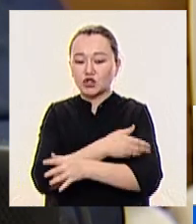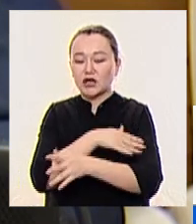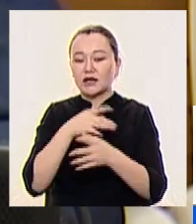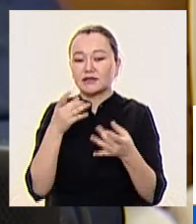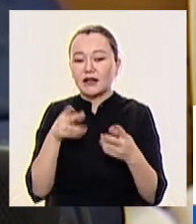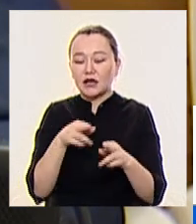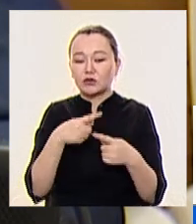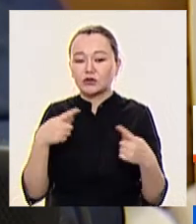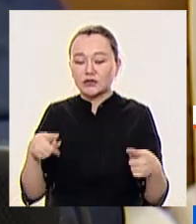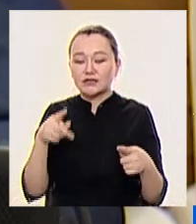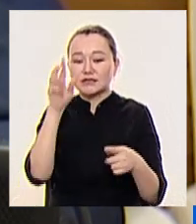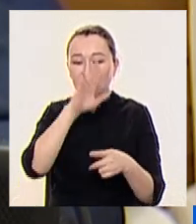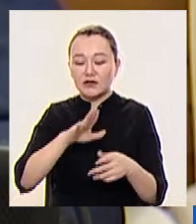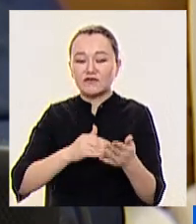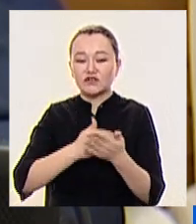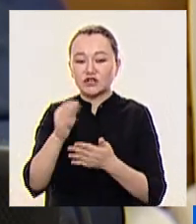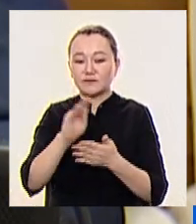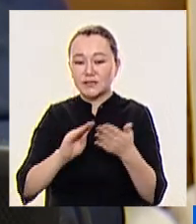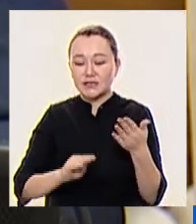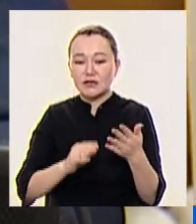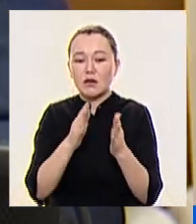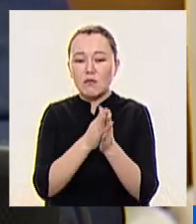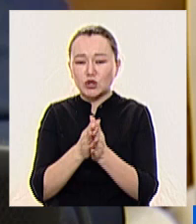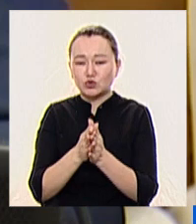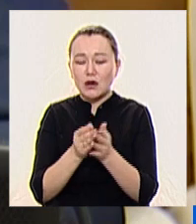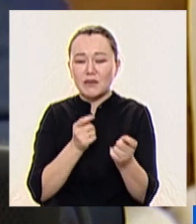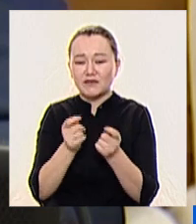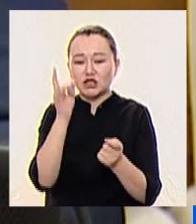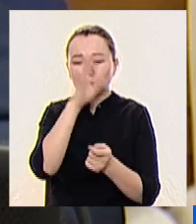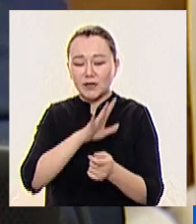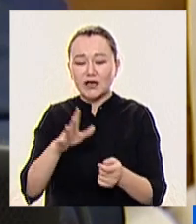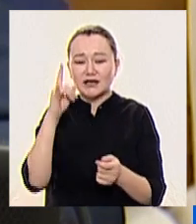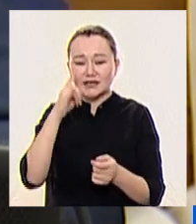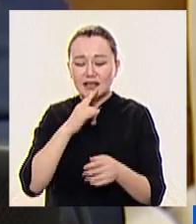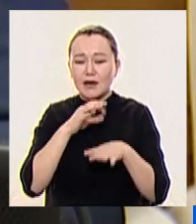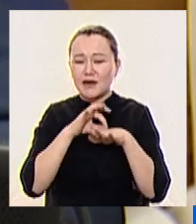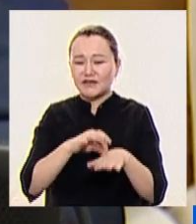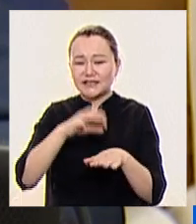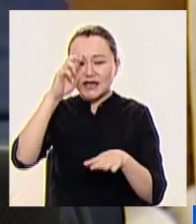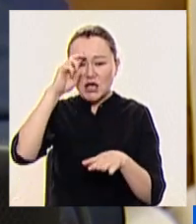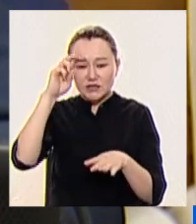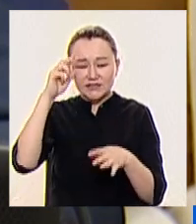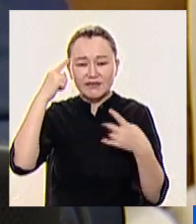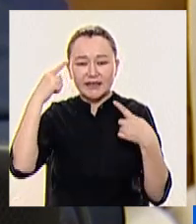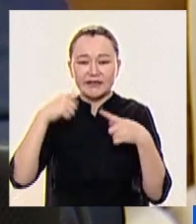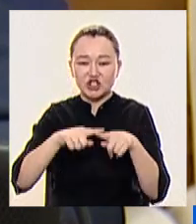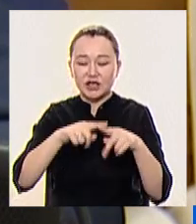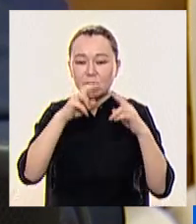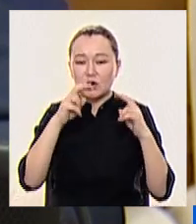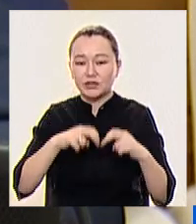стран. В связи с вышеизложенным, прошу правительство Республики Казахстан провести государственный технический